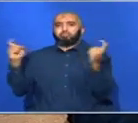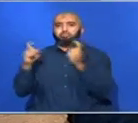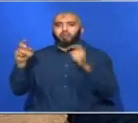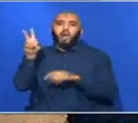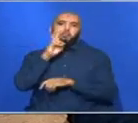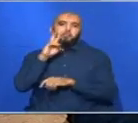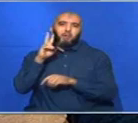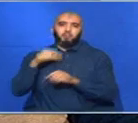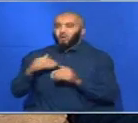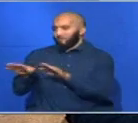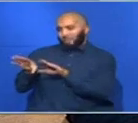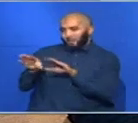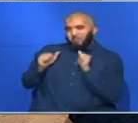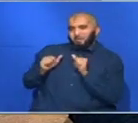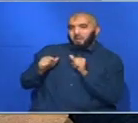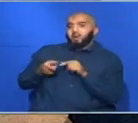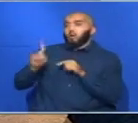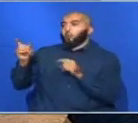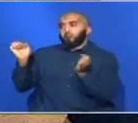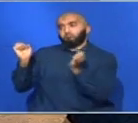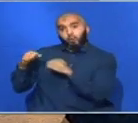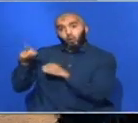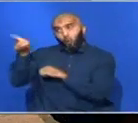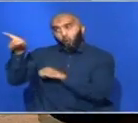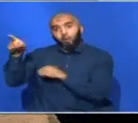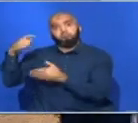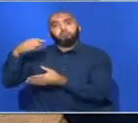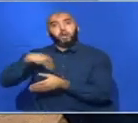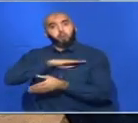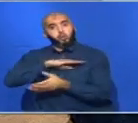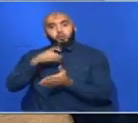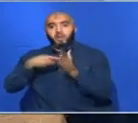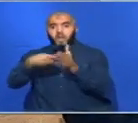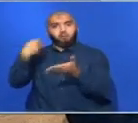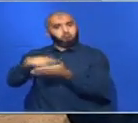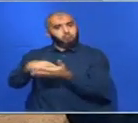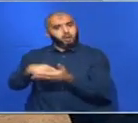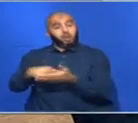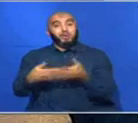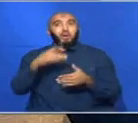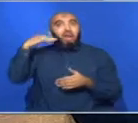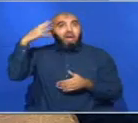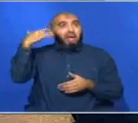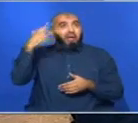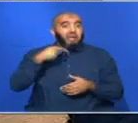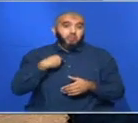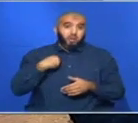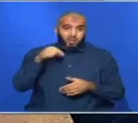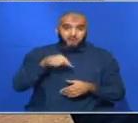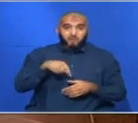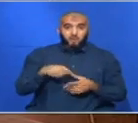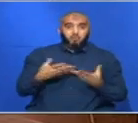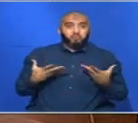يتحمل شريكه الدين الذي جلبه من الشخص المعين مع العلم ان الشخص